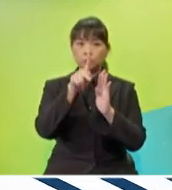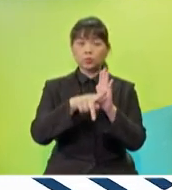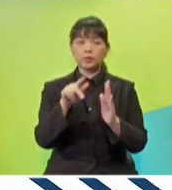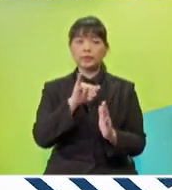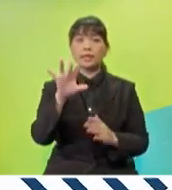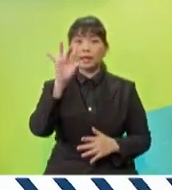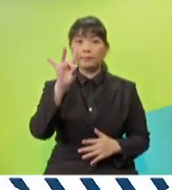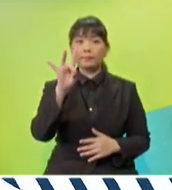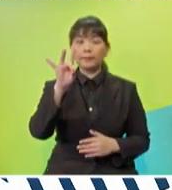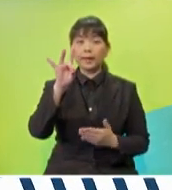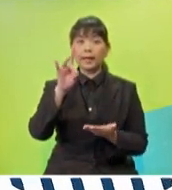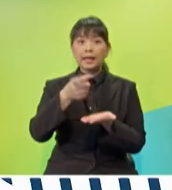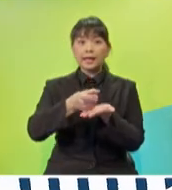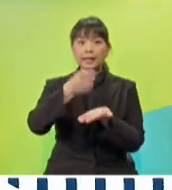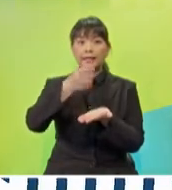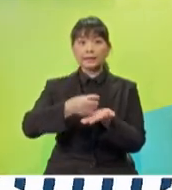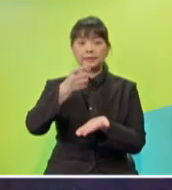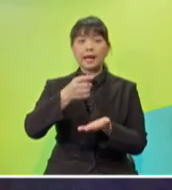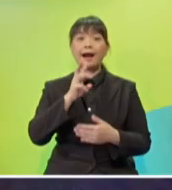18:0 sekali